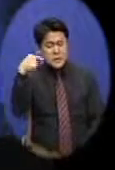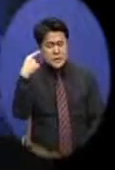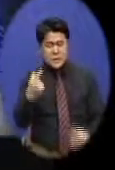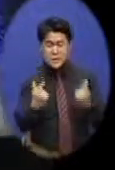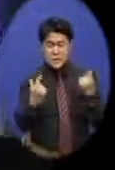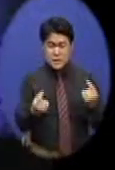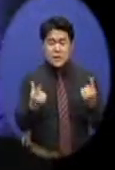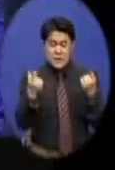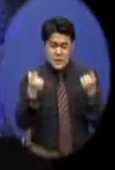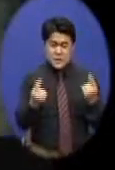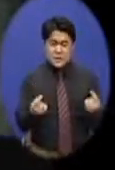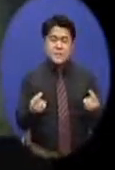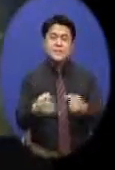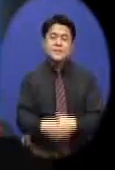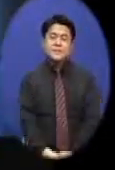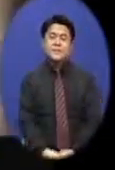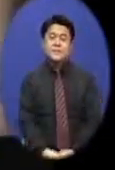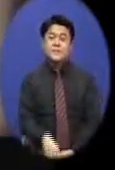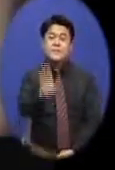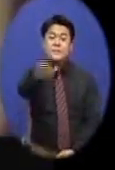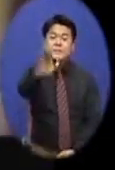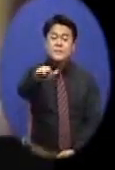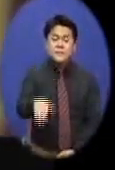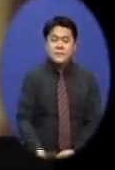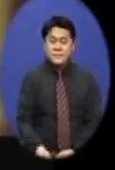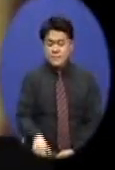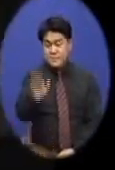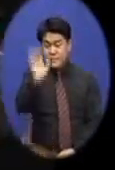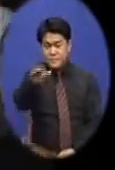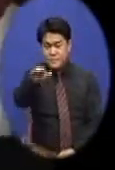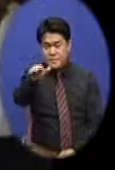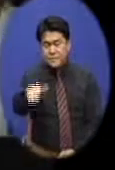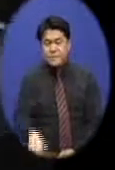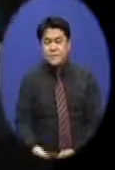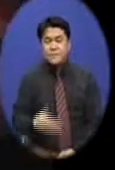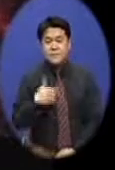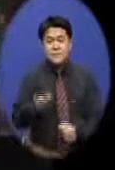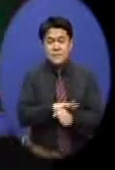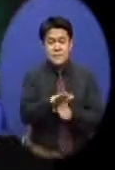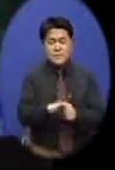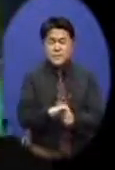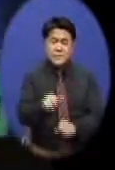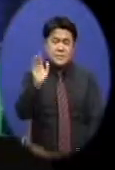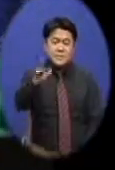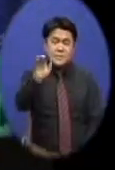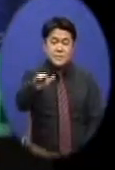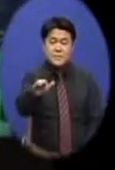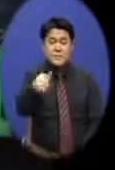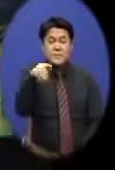미칠 것만 같구나 춘향아 춘향아 내